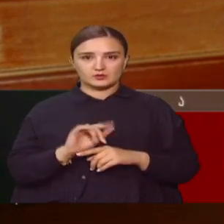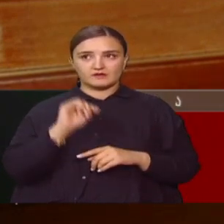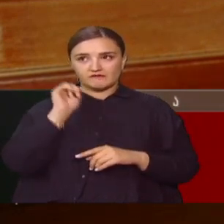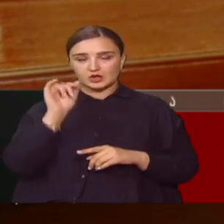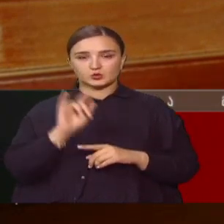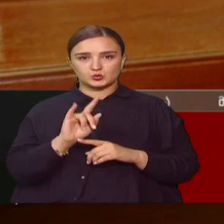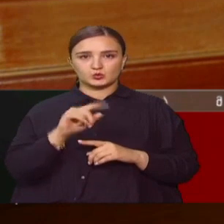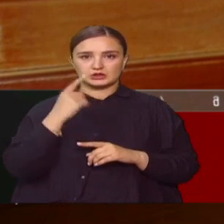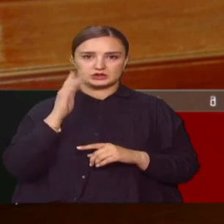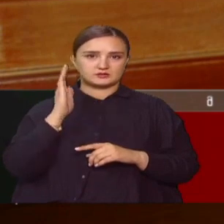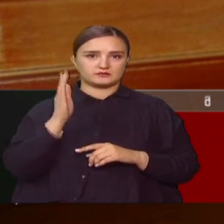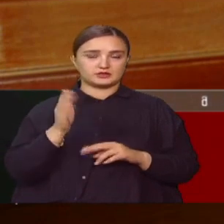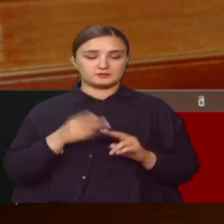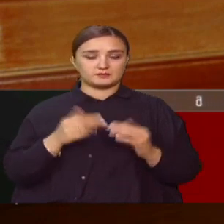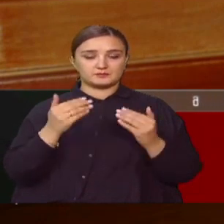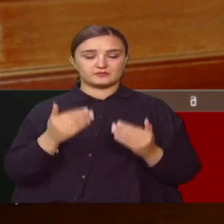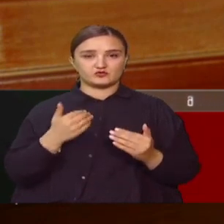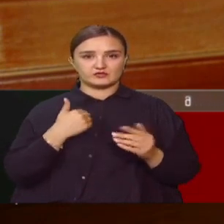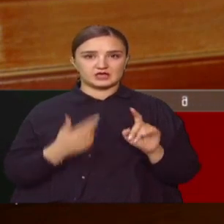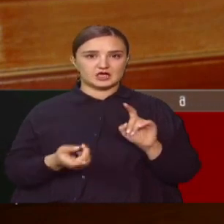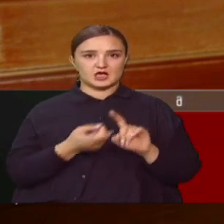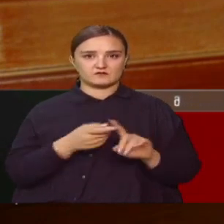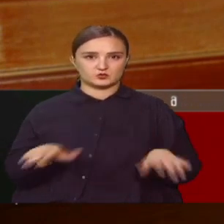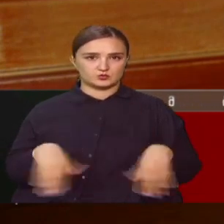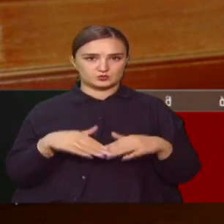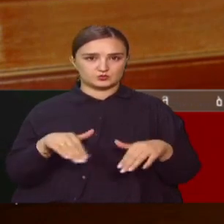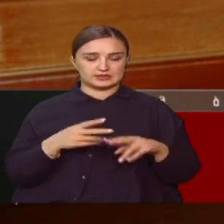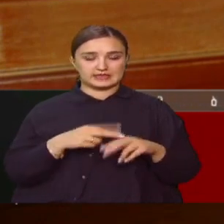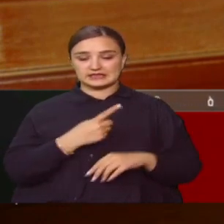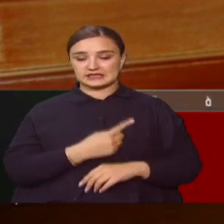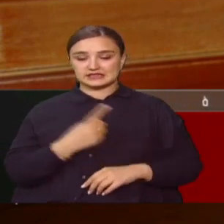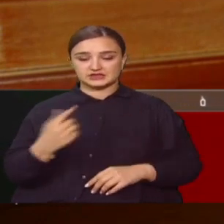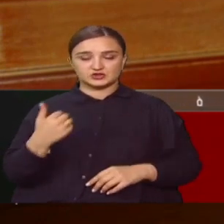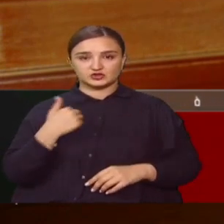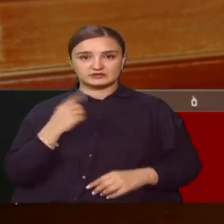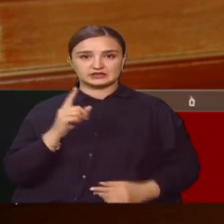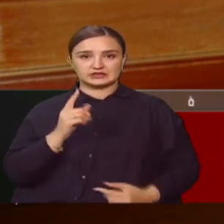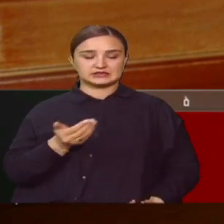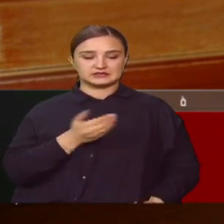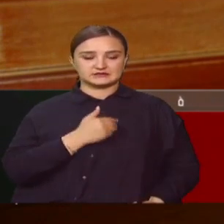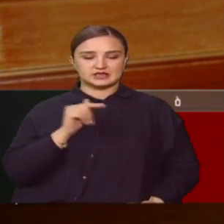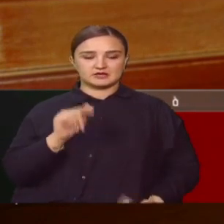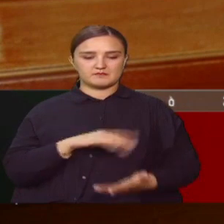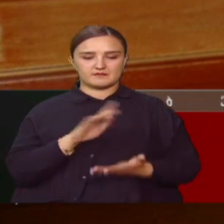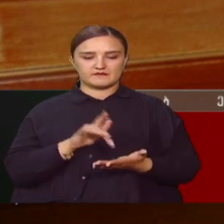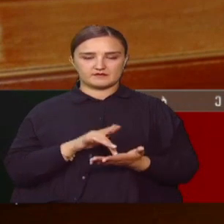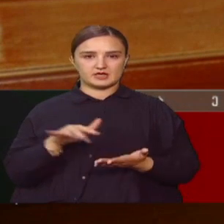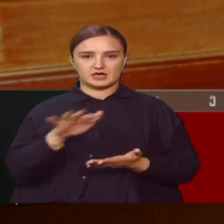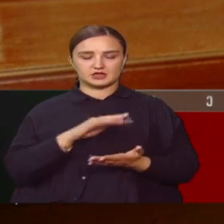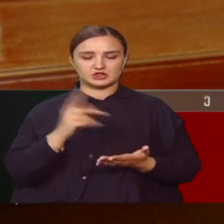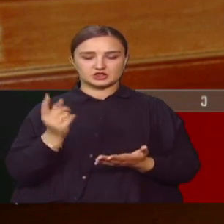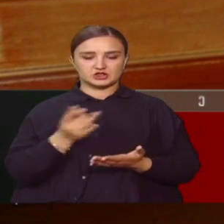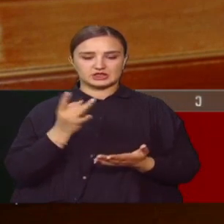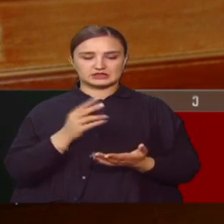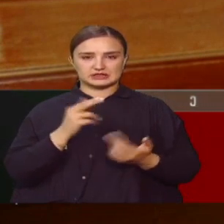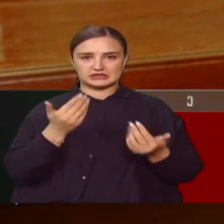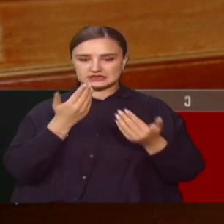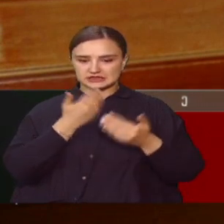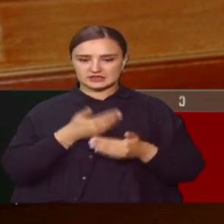khvalas tqvils itqia. Magratan chven kavshiri ara gvak. Ertad-erti chven rats gvinda, ro am kveqanashi ertkhel da